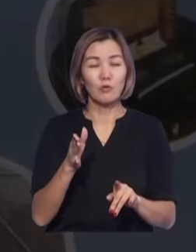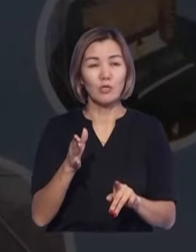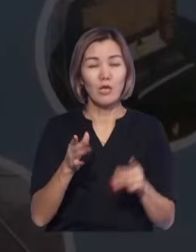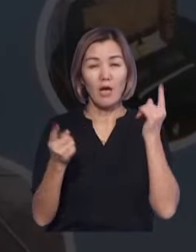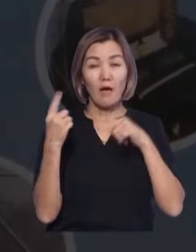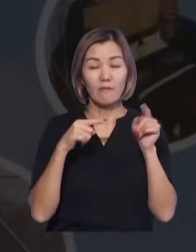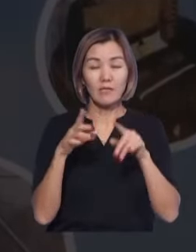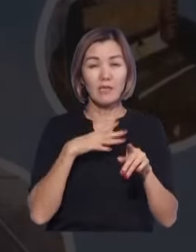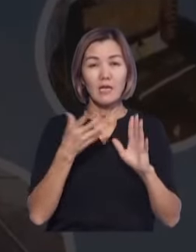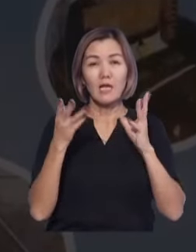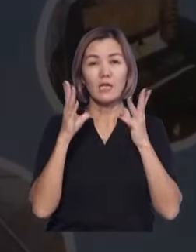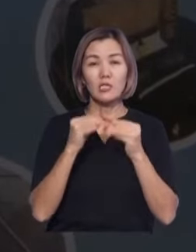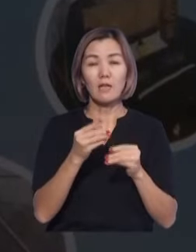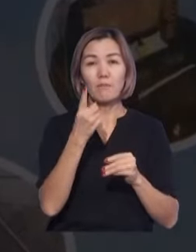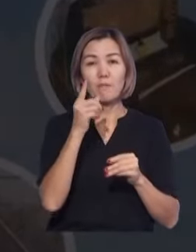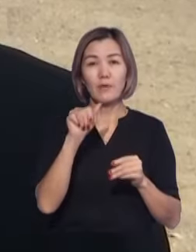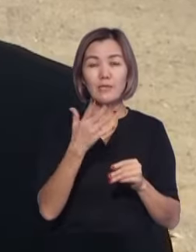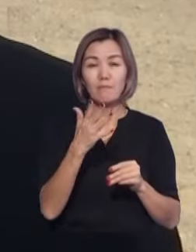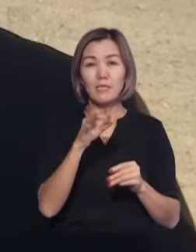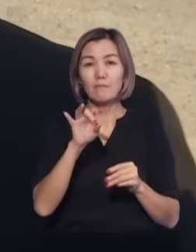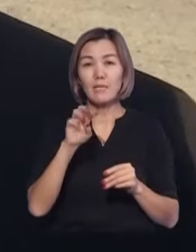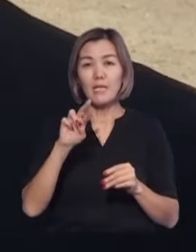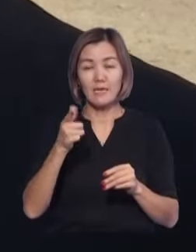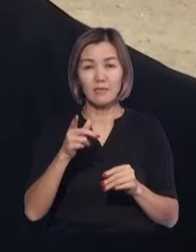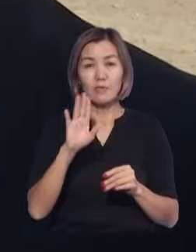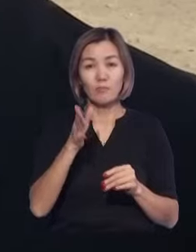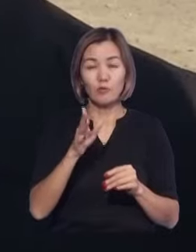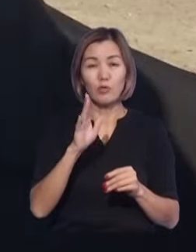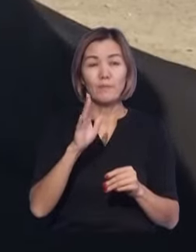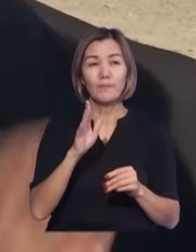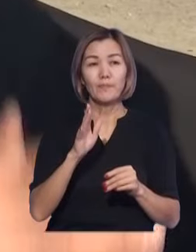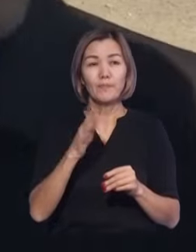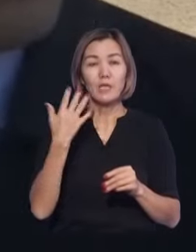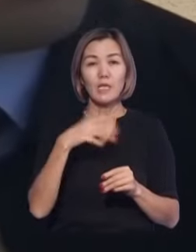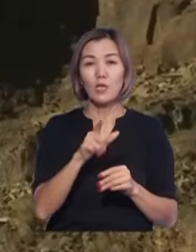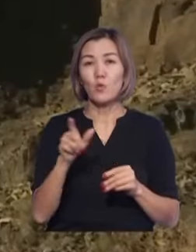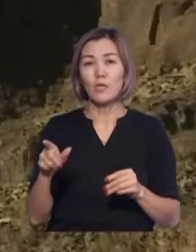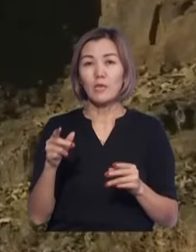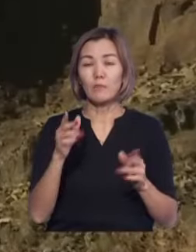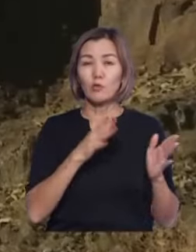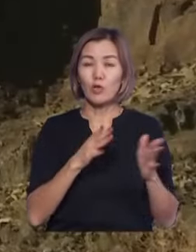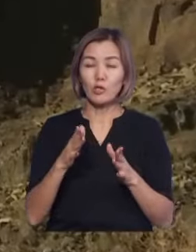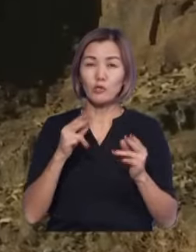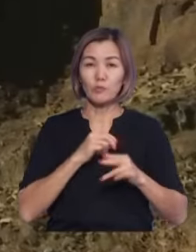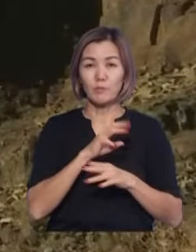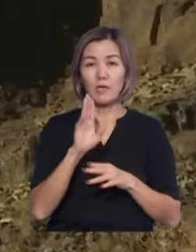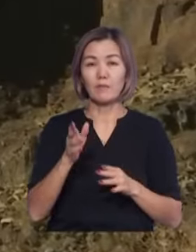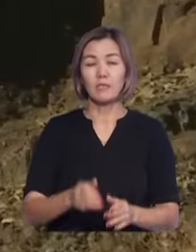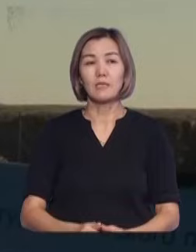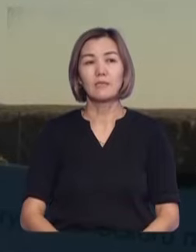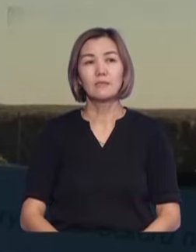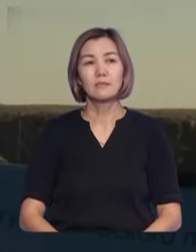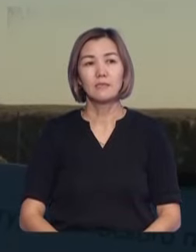авторлары. Жалпы құны 1,5 миллиард теңге болмақ. Болашақта 50 адамды тұрақты жұмыспен қамтимыз деп